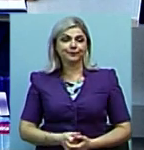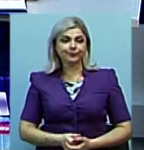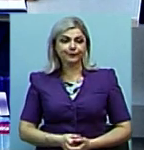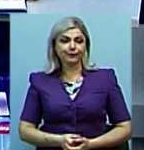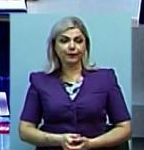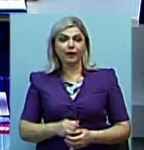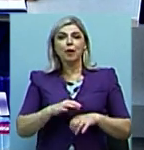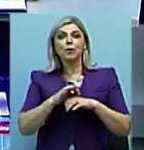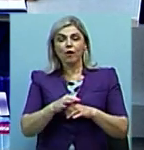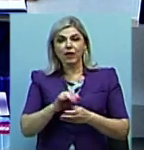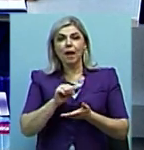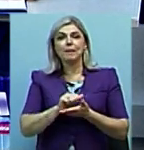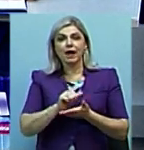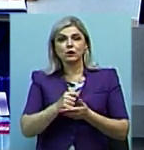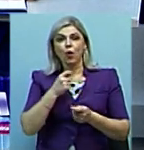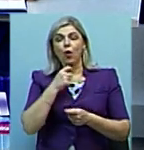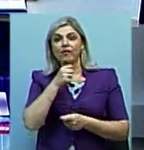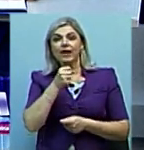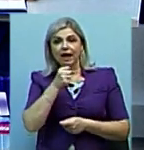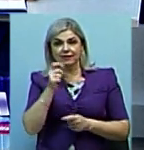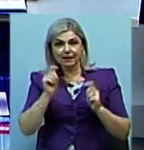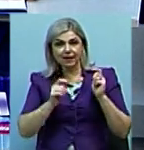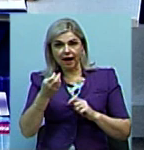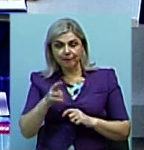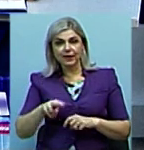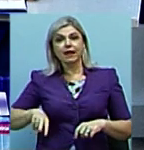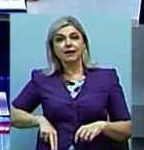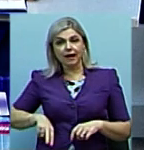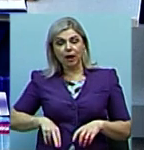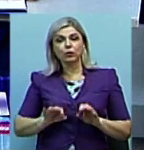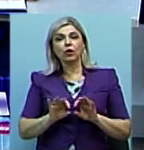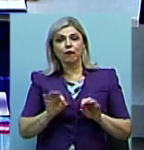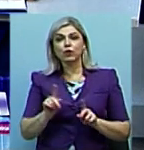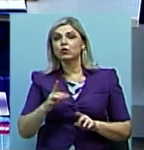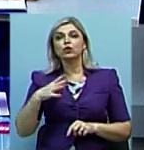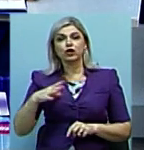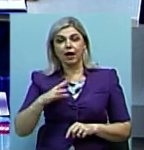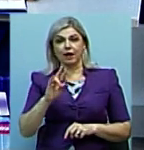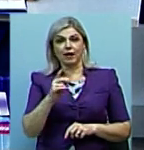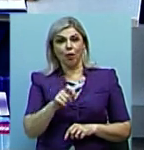комедії відбулася прес-конференція. Директор театру Микола Берсон розповів, що чекає на